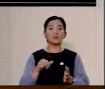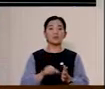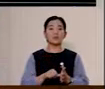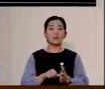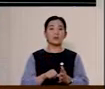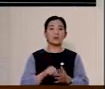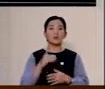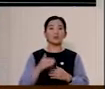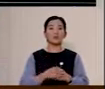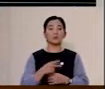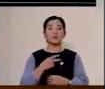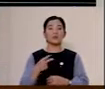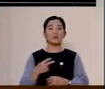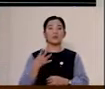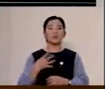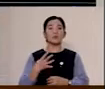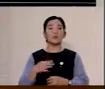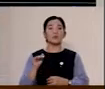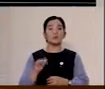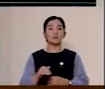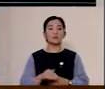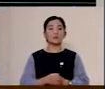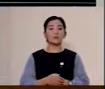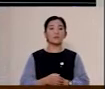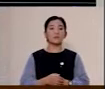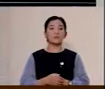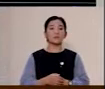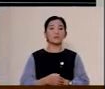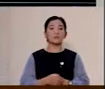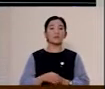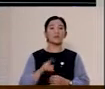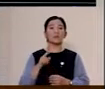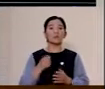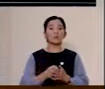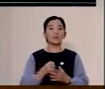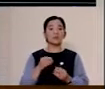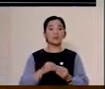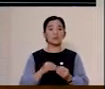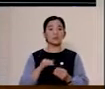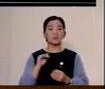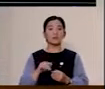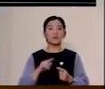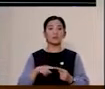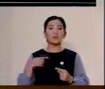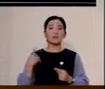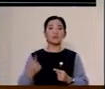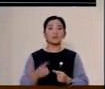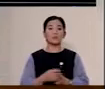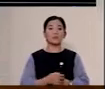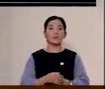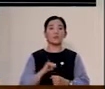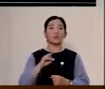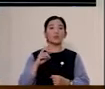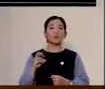2736 приближенно равно 40 000, то есть округлили до 10 000. В следующем у нас